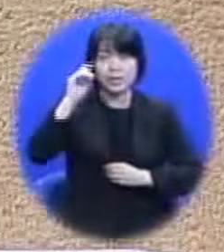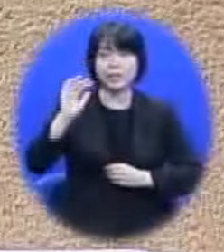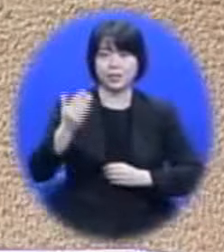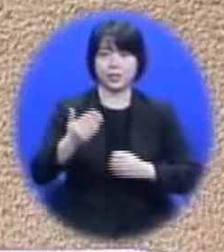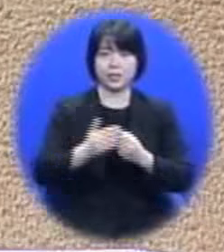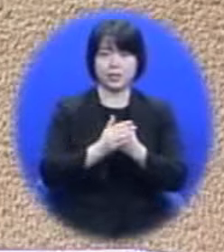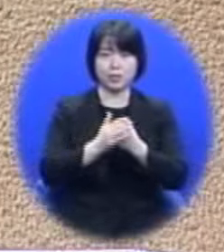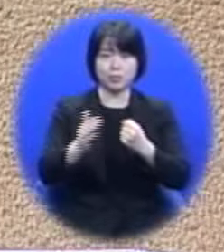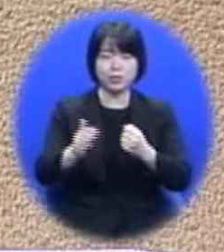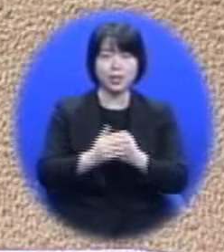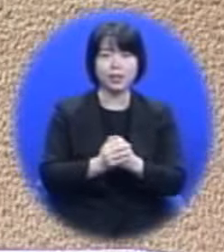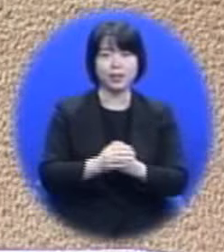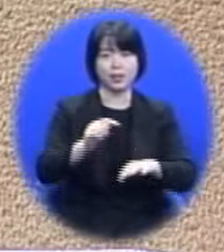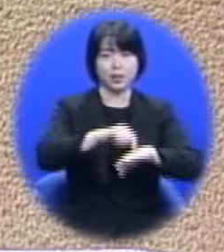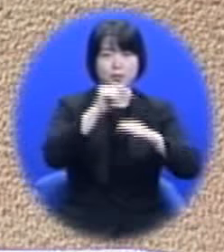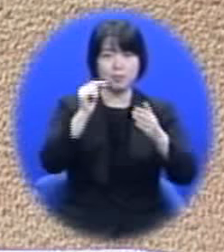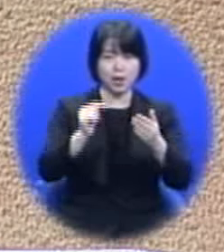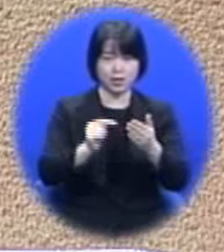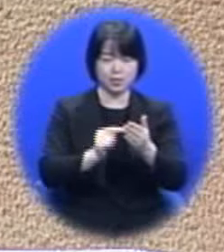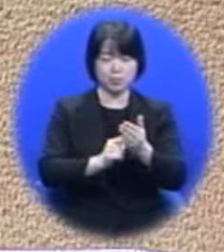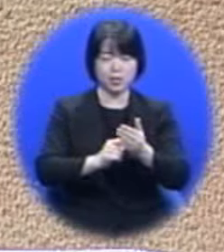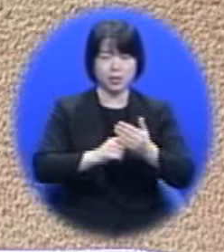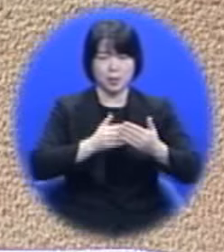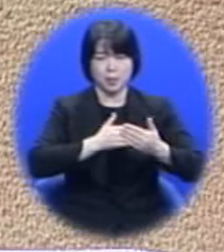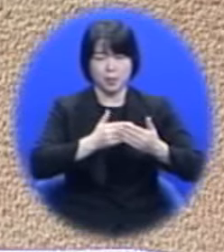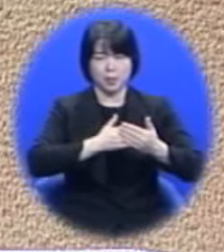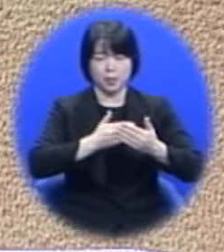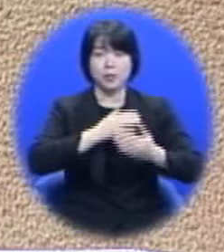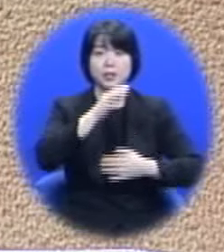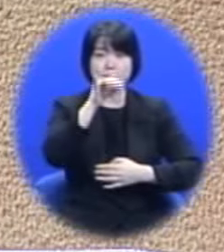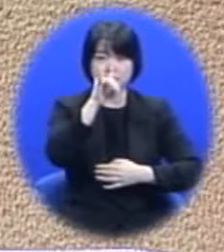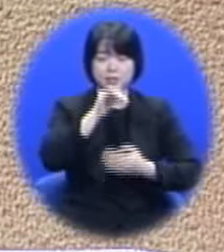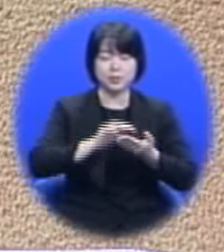드니까 마음이 긴장이 되는 거예요.